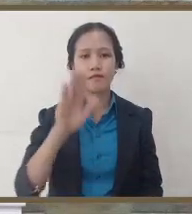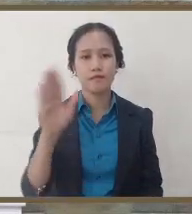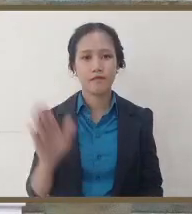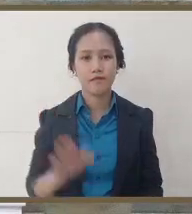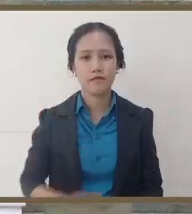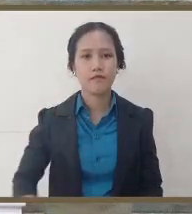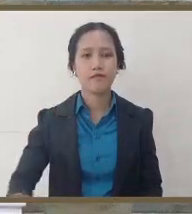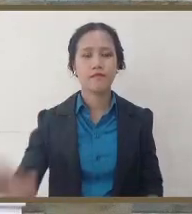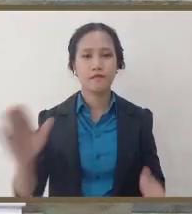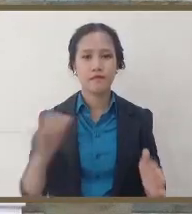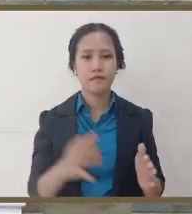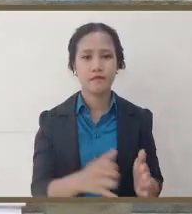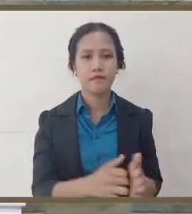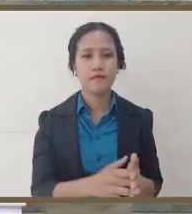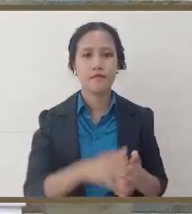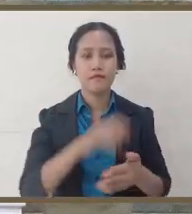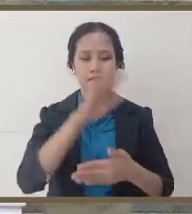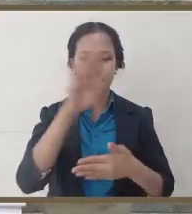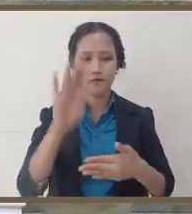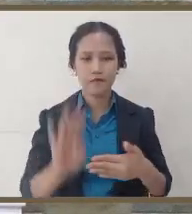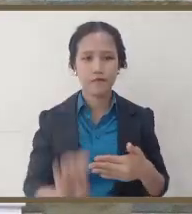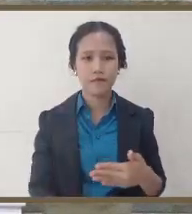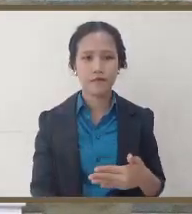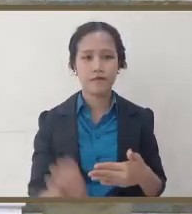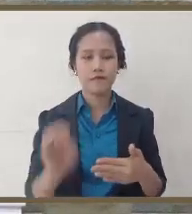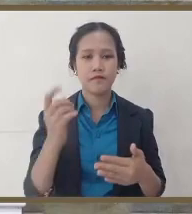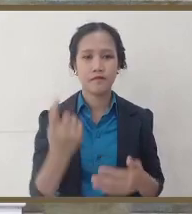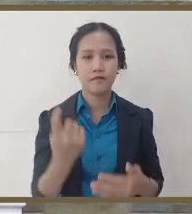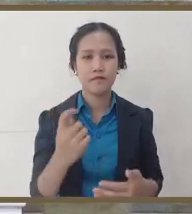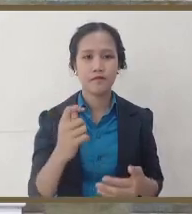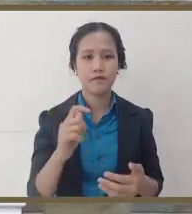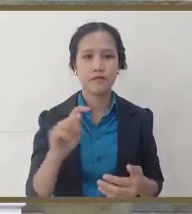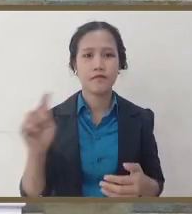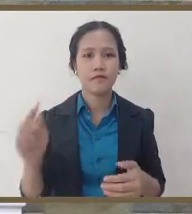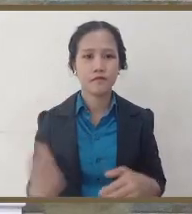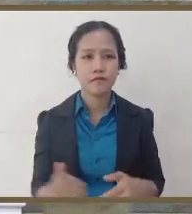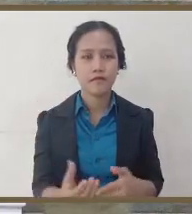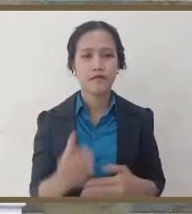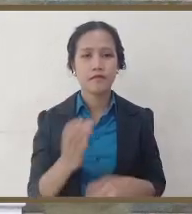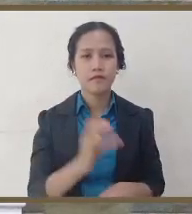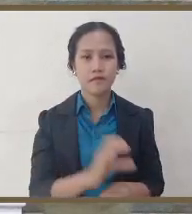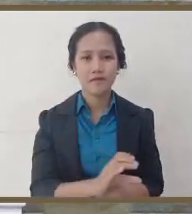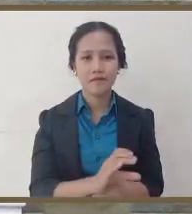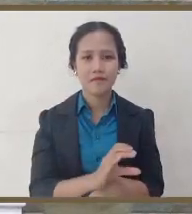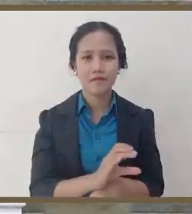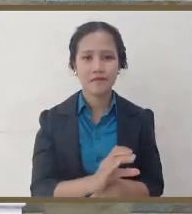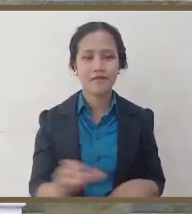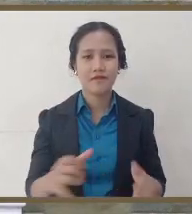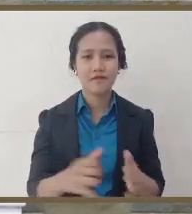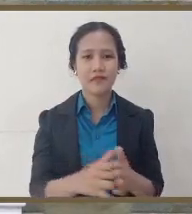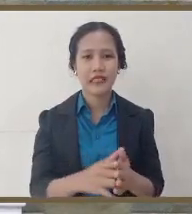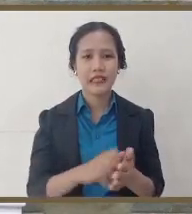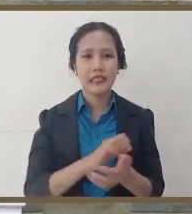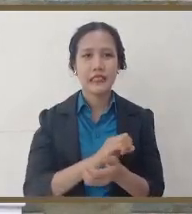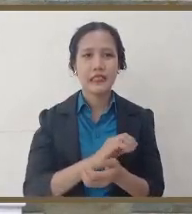kailanman hanggang katapusan, ang pananalig niya'y di mag-iiba.